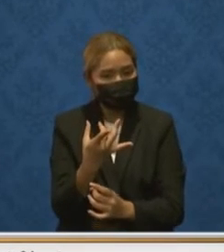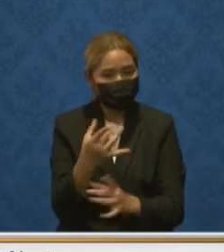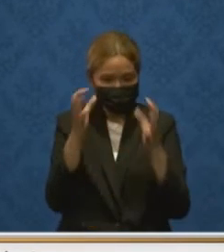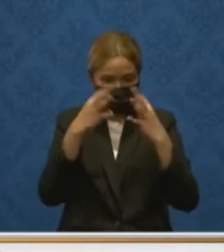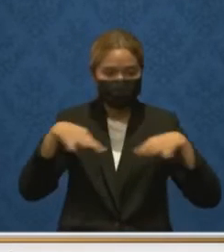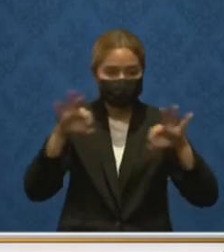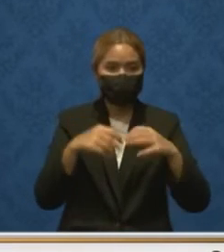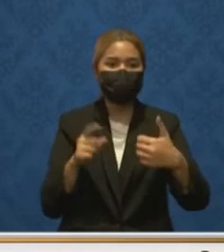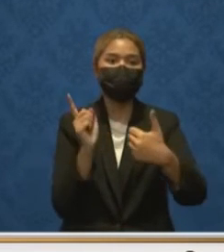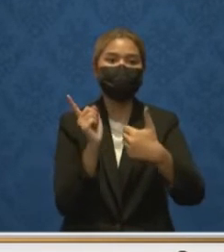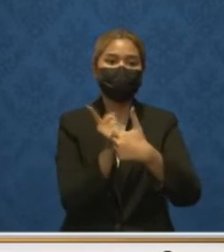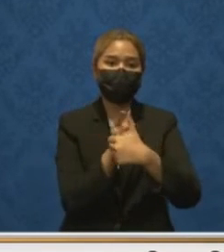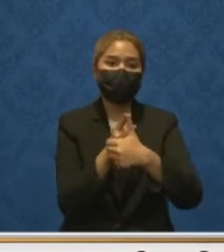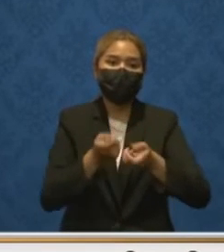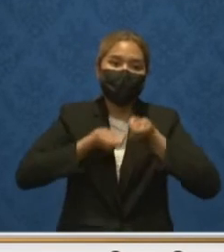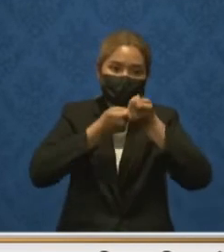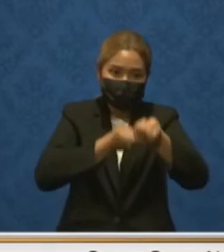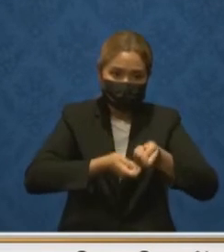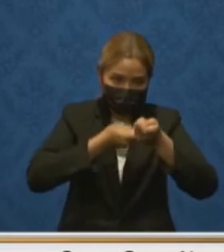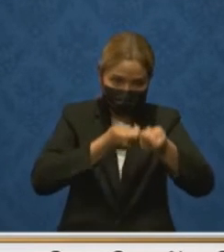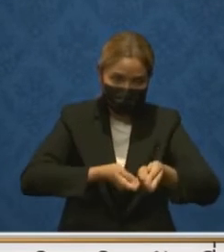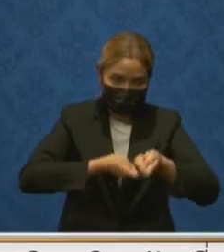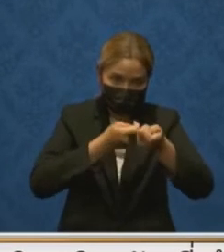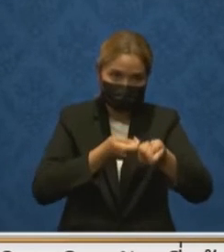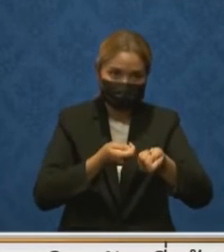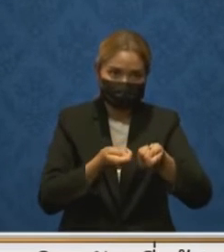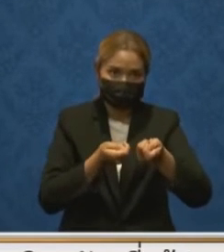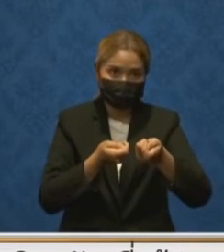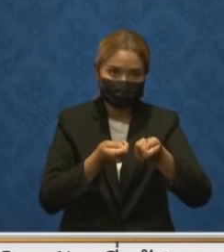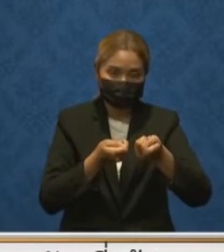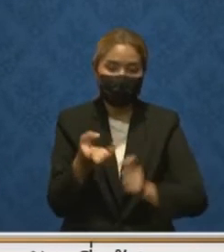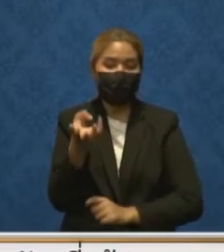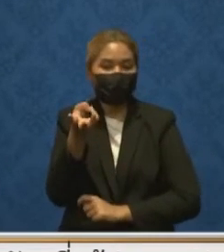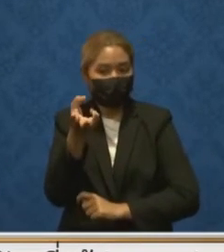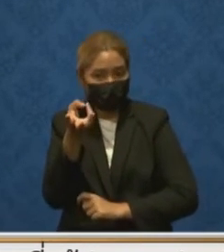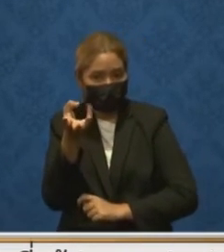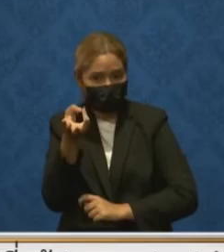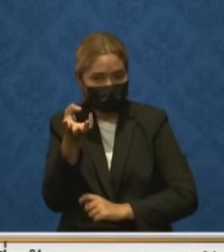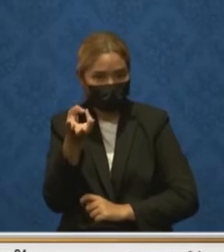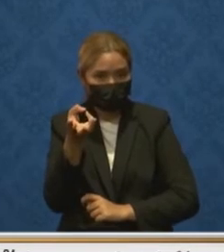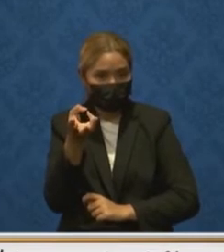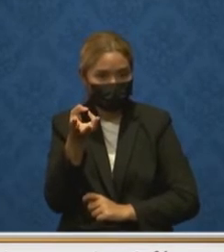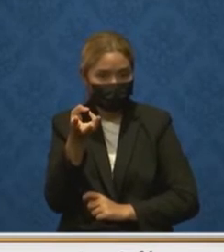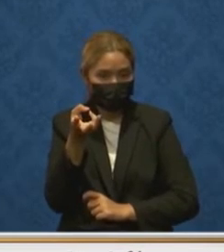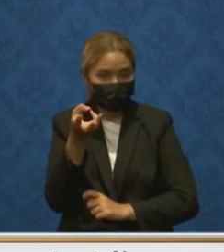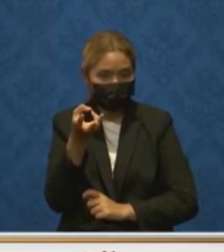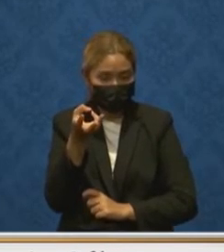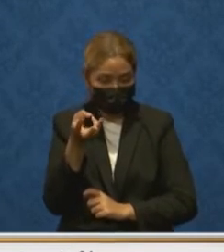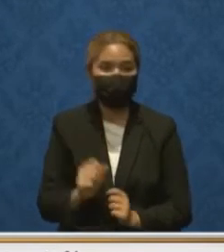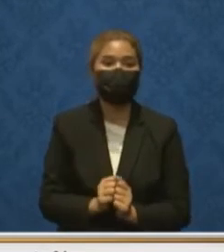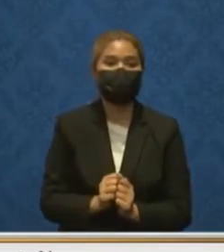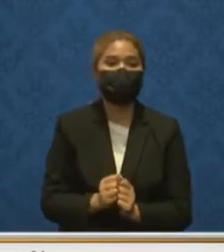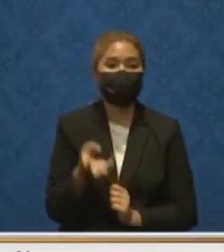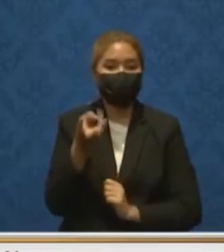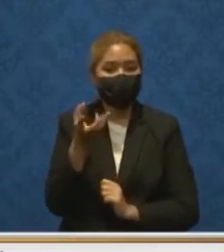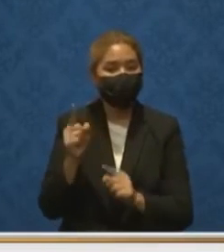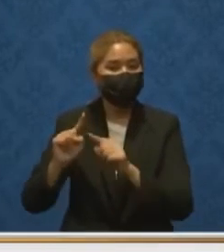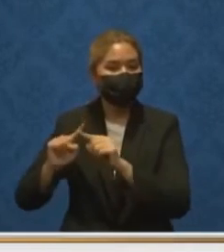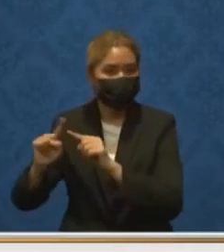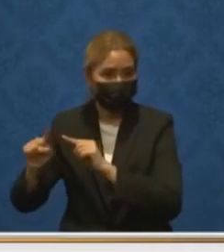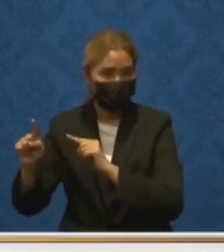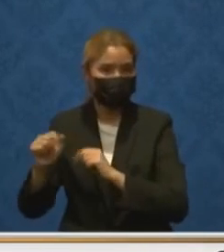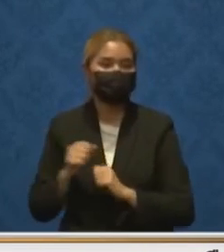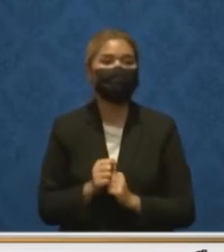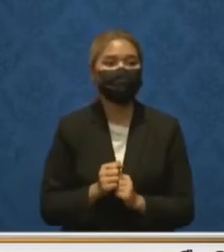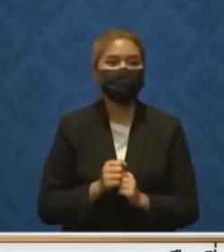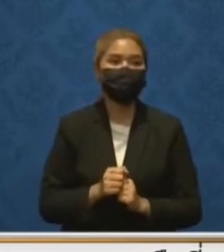แล้วก็กำหนดเปาหมายไ้ชัดครับหนึ่งกล่มข้าวแป้งเข้าเจ้าแป้งมนสำหรงเพื่อทดแทนข้า